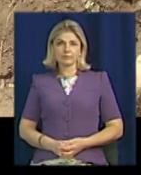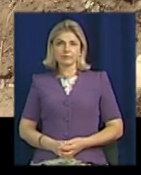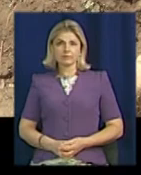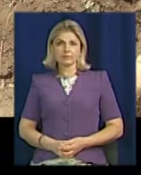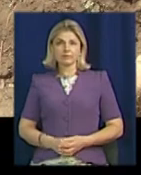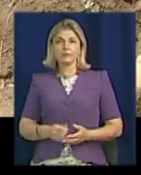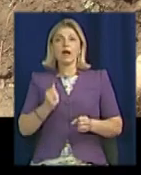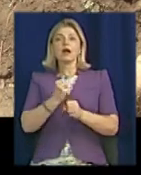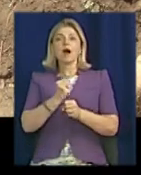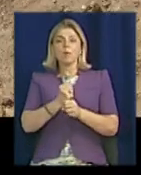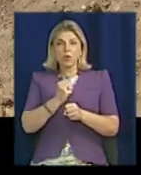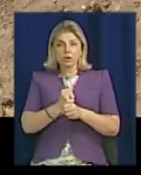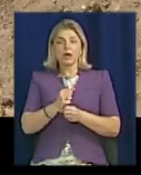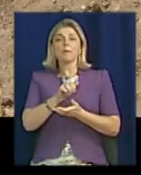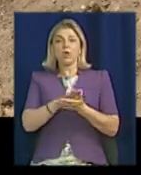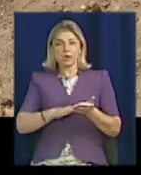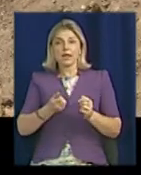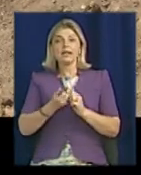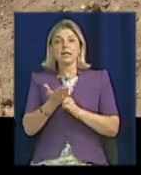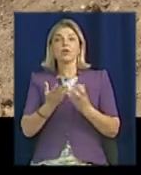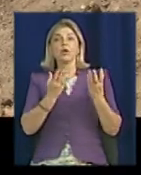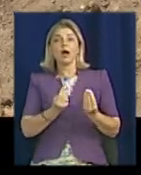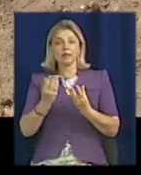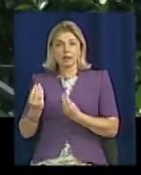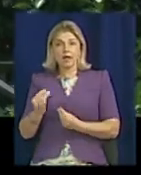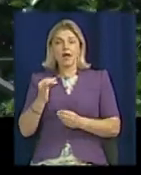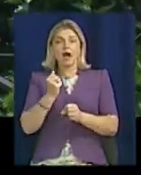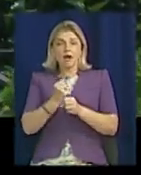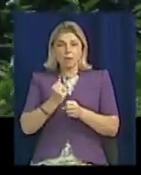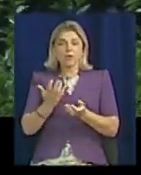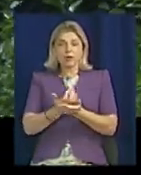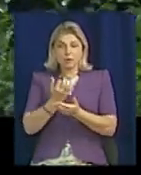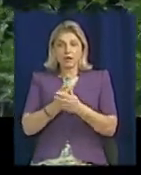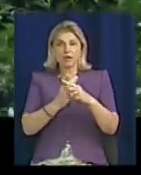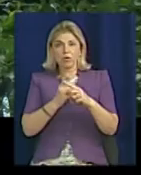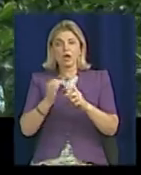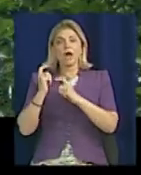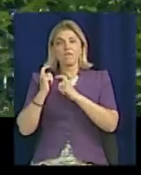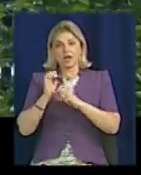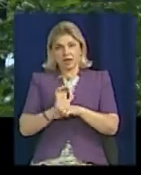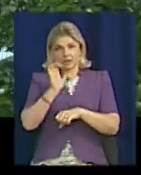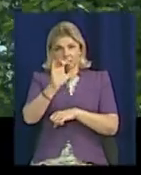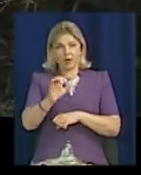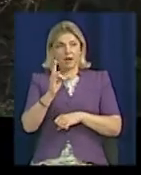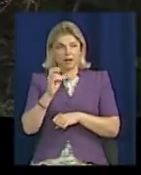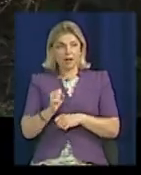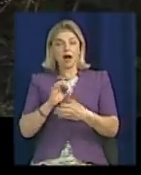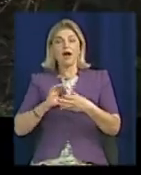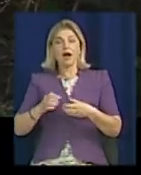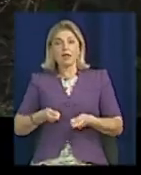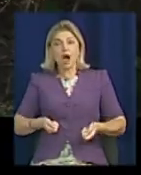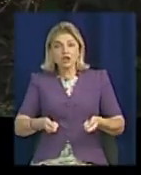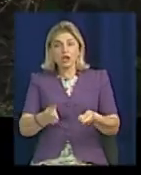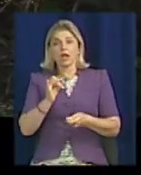Роботи по розчищенню завалу тривають кілька днів. Робітники дістають уламки хрестів та вантажать на тачки. Щоб завершити роботу, задобився